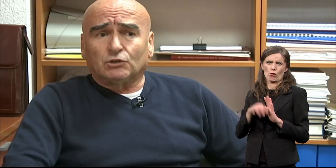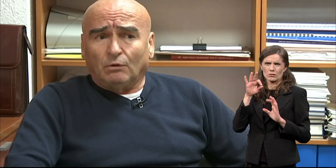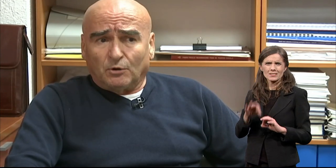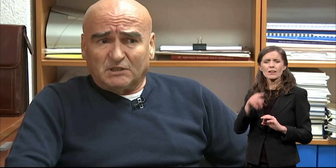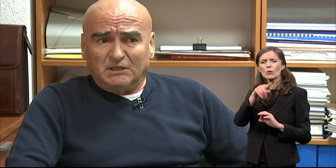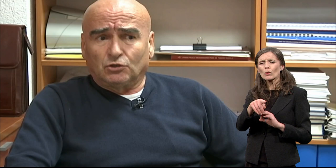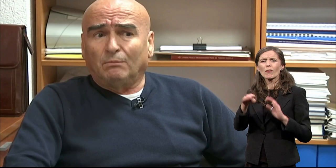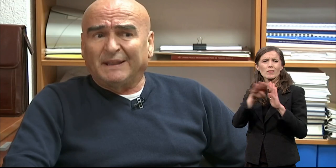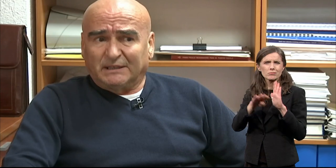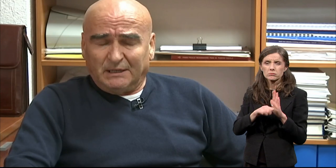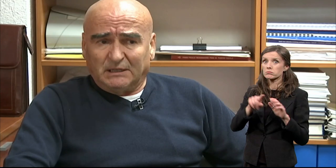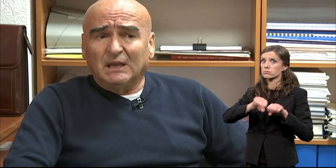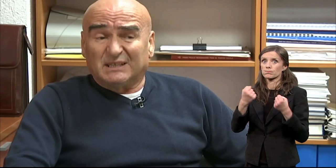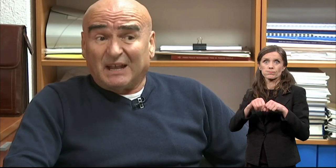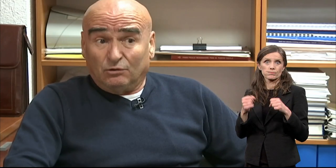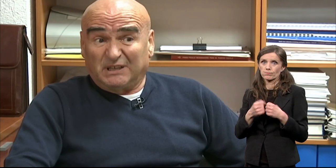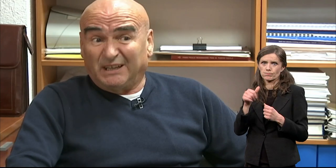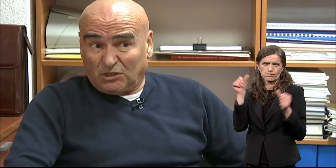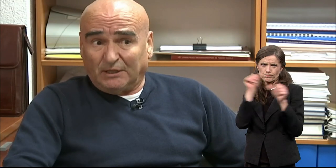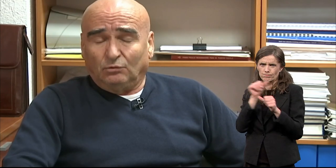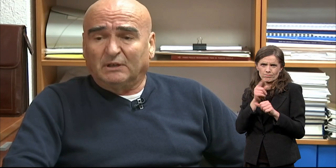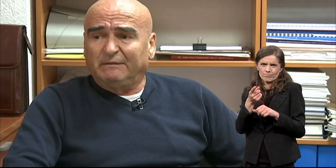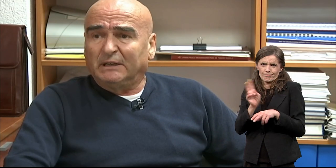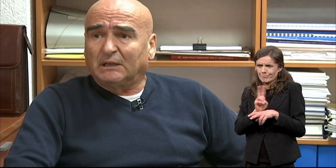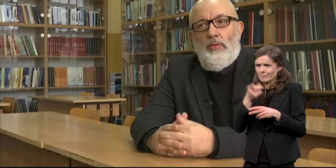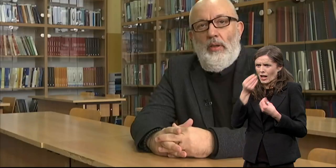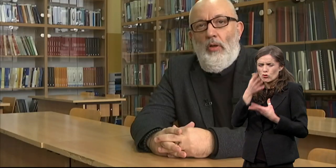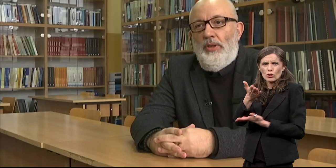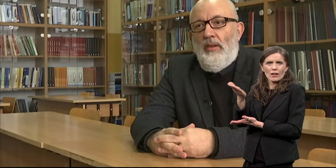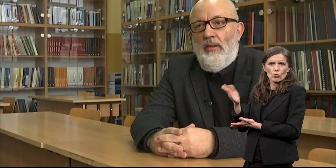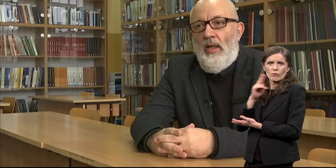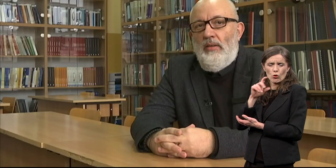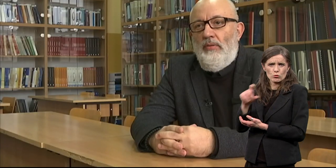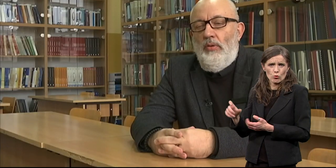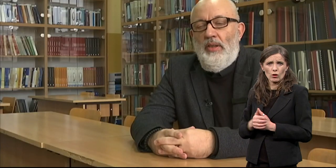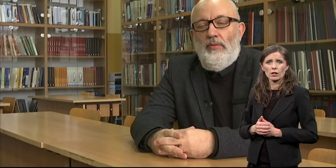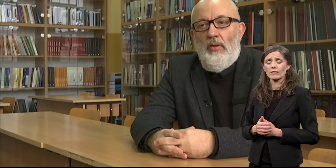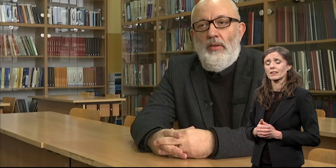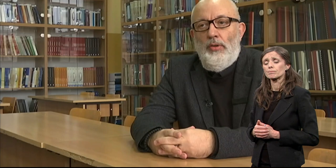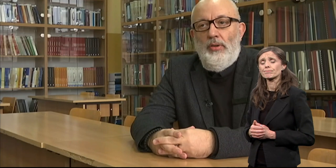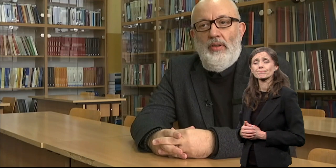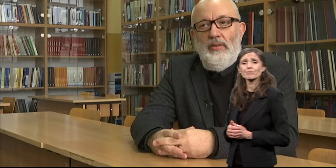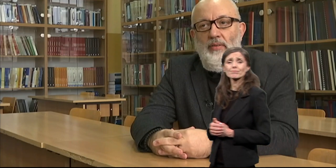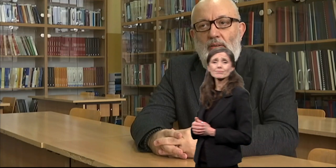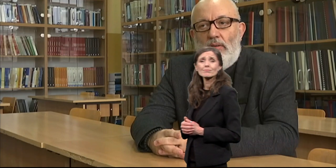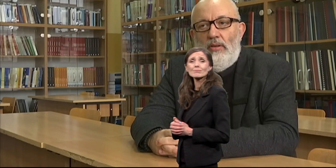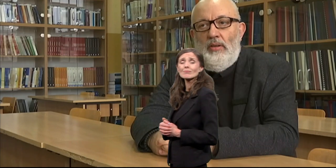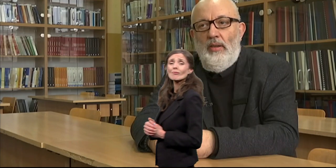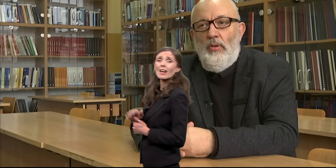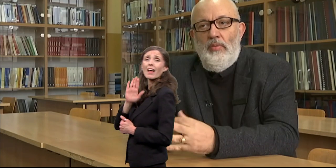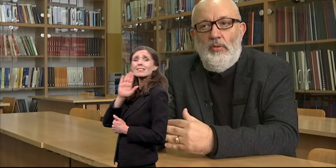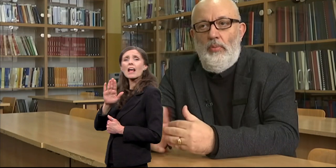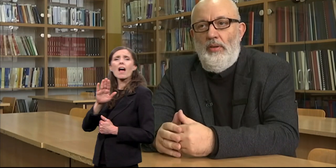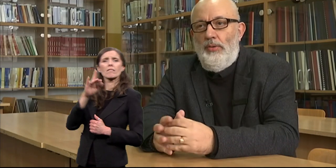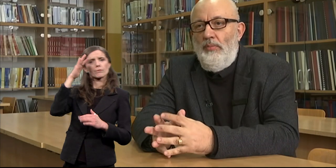povreda što procesnih, što materijalnih, zakonskih na štetu okrivljenih. To je opšti narativ koji je stvoren još od 99. godine